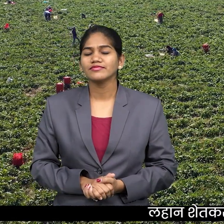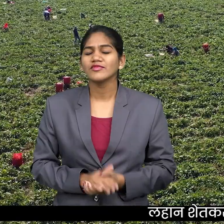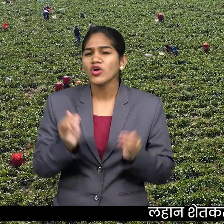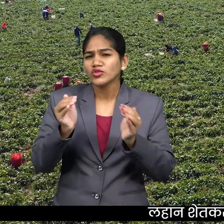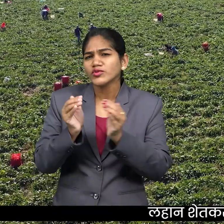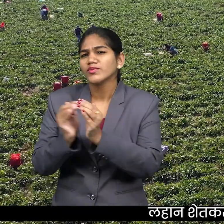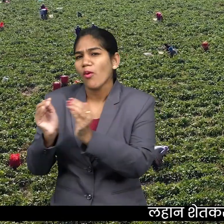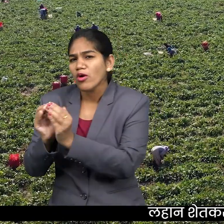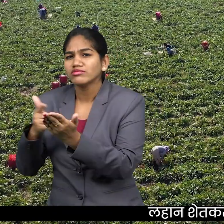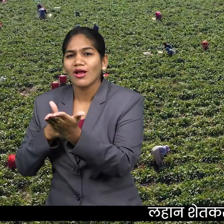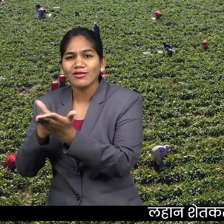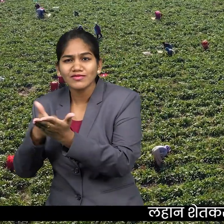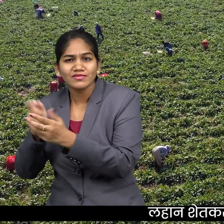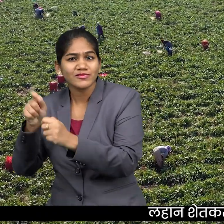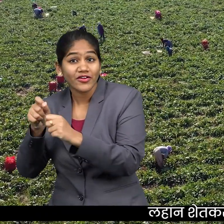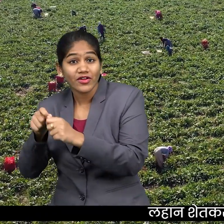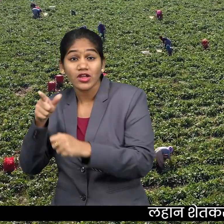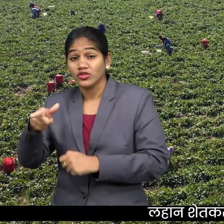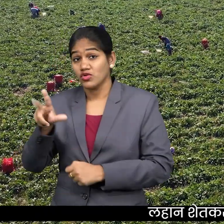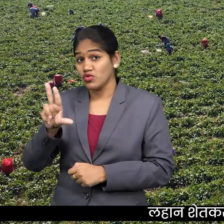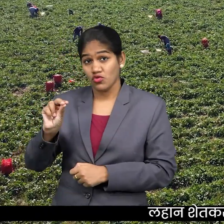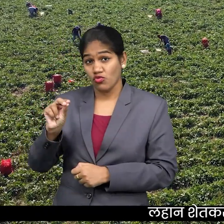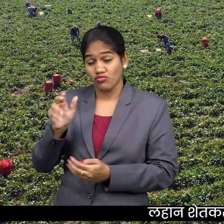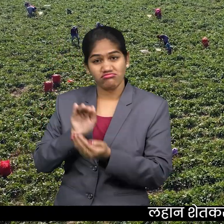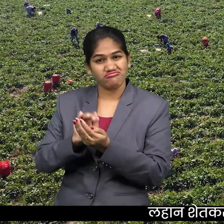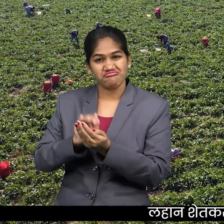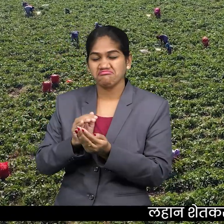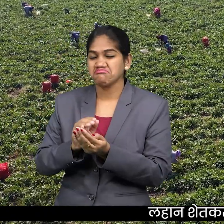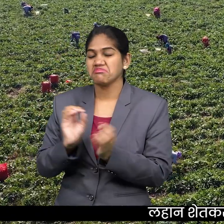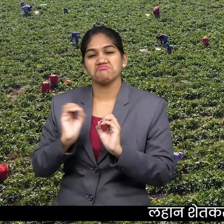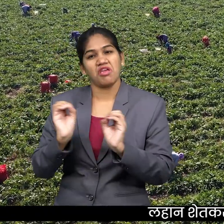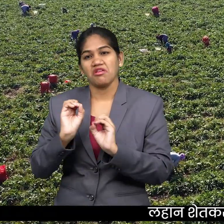लहान शेतकरी पैसे वाचवू शकत नाहीत,